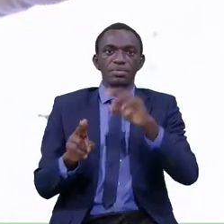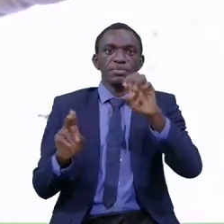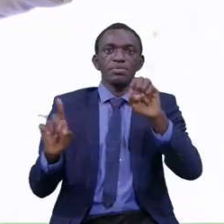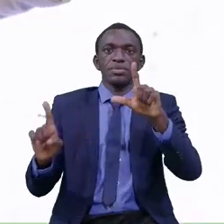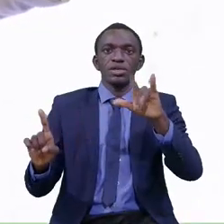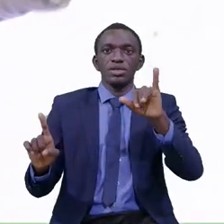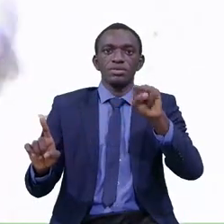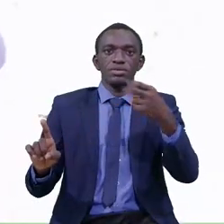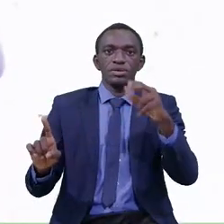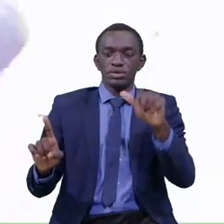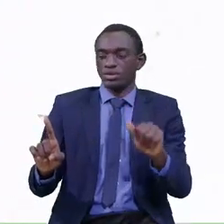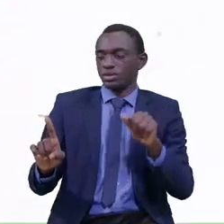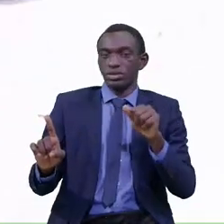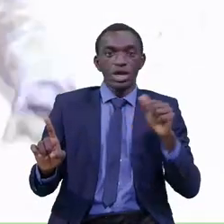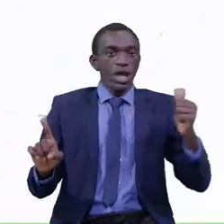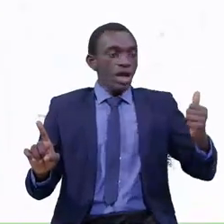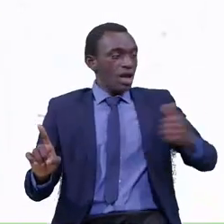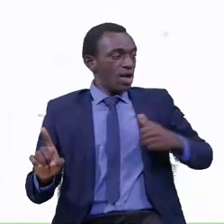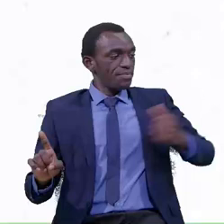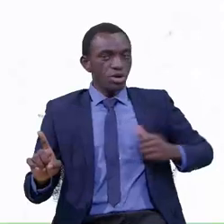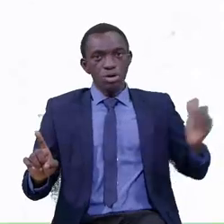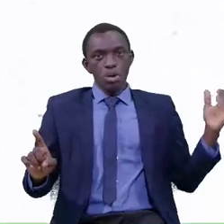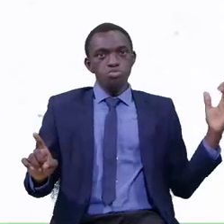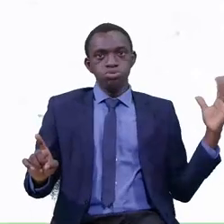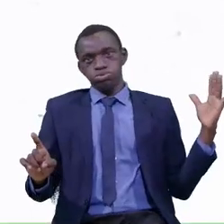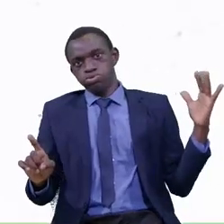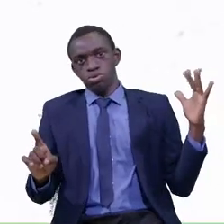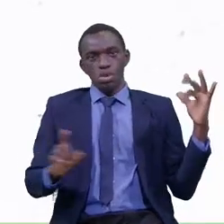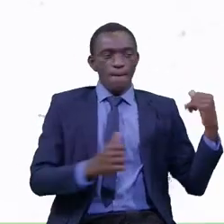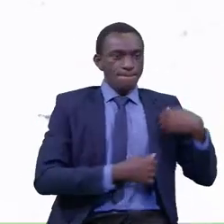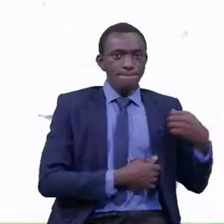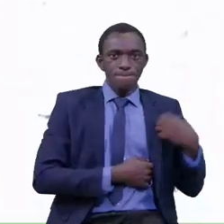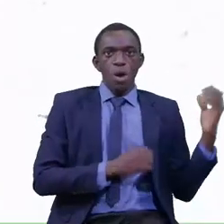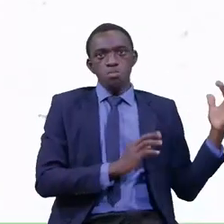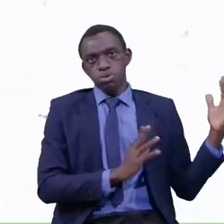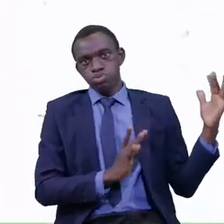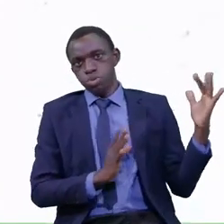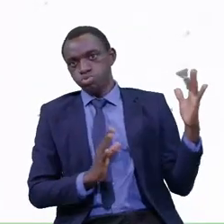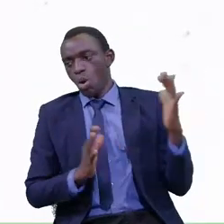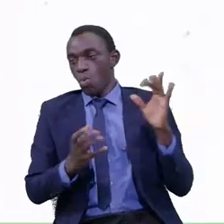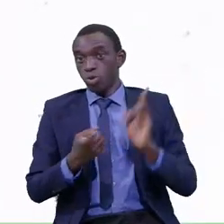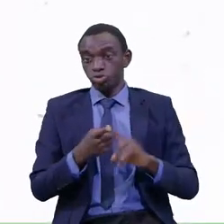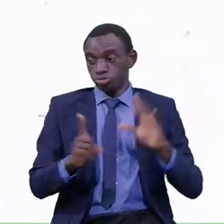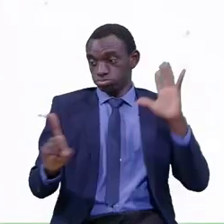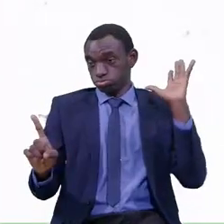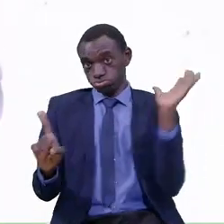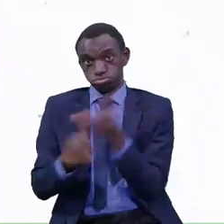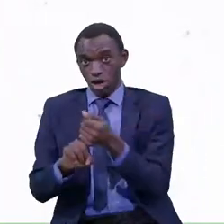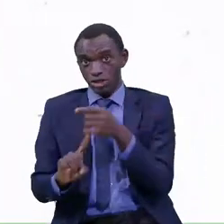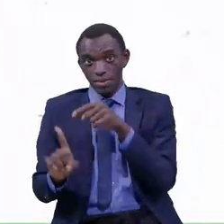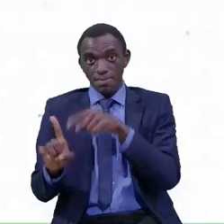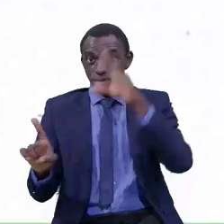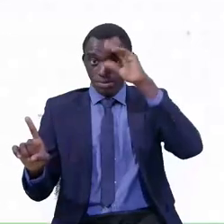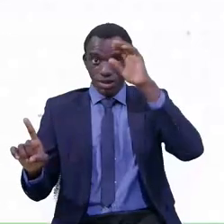Regarde l'armée qui vient. Et on voulait l'arrêter et l'envoyer dans un pays étranger. Il avait la parole